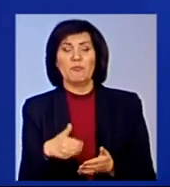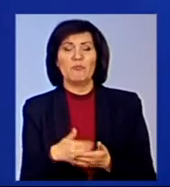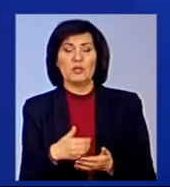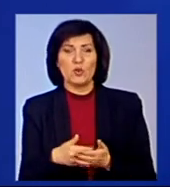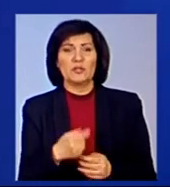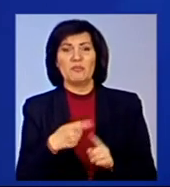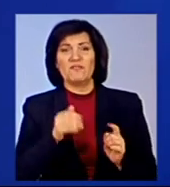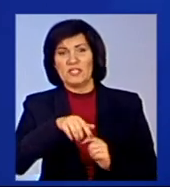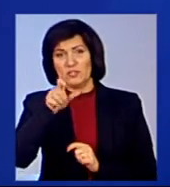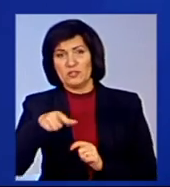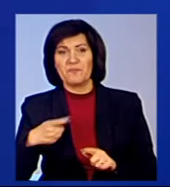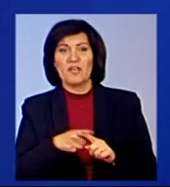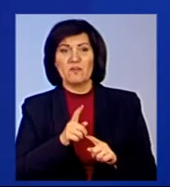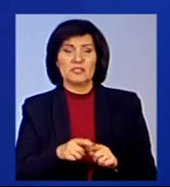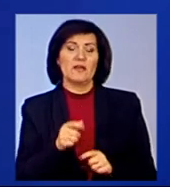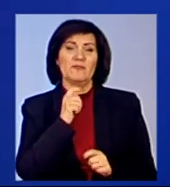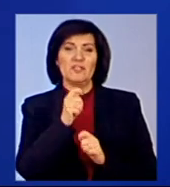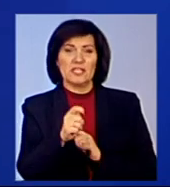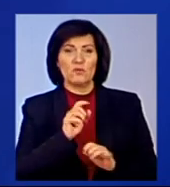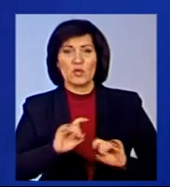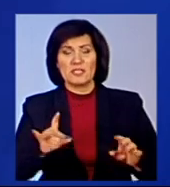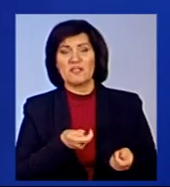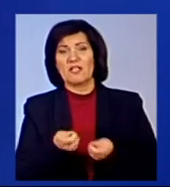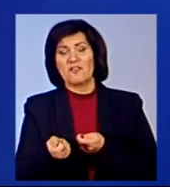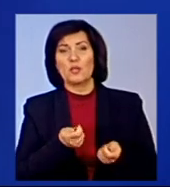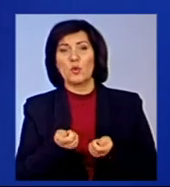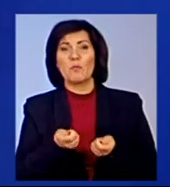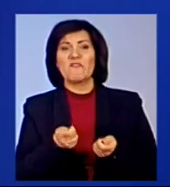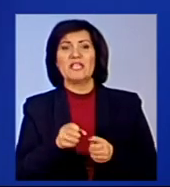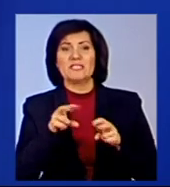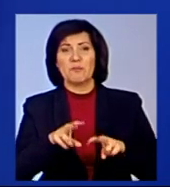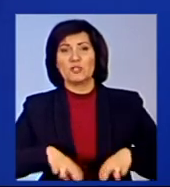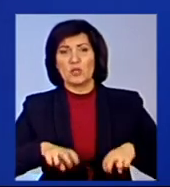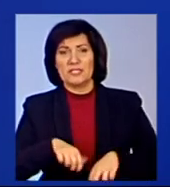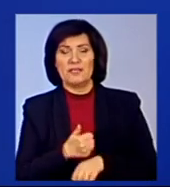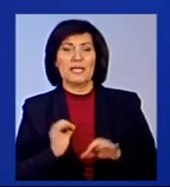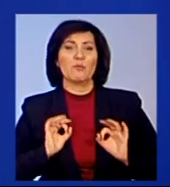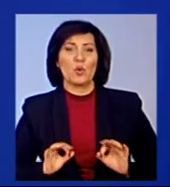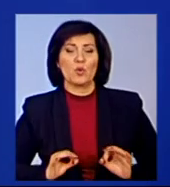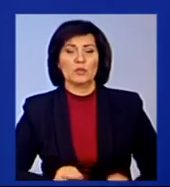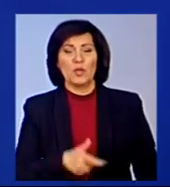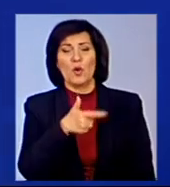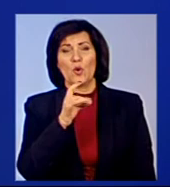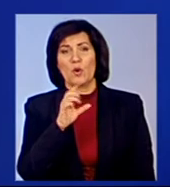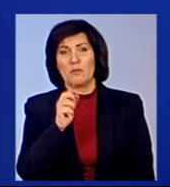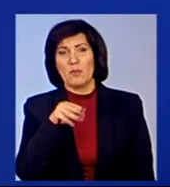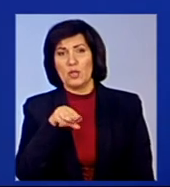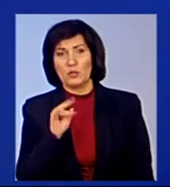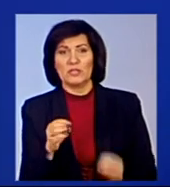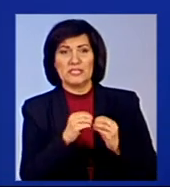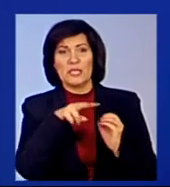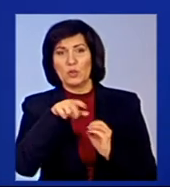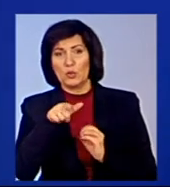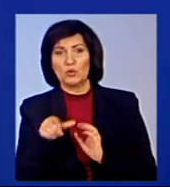в ексклюзивному інтерв'ю новинам на Першому розказав керівник управління спецрозслідування Генпрокуратури Сергій Горбатюк. 10 лютого